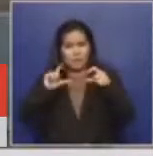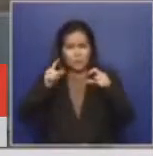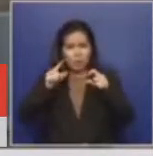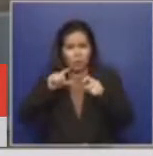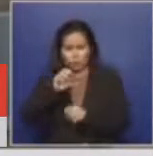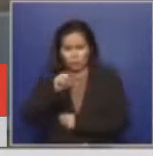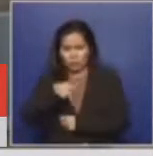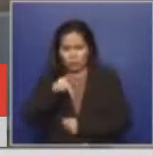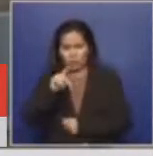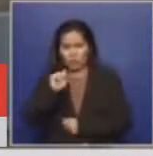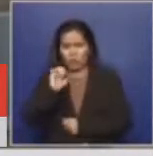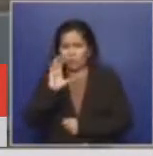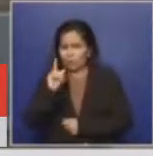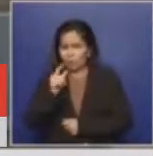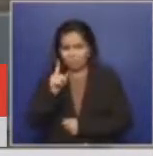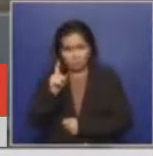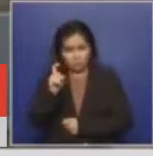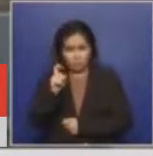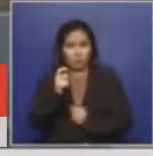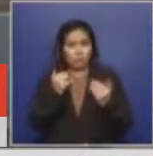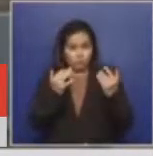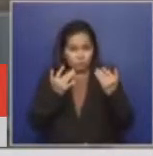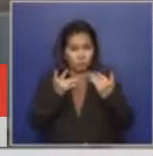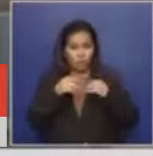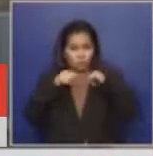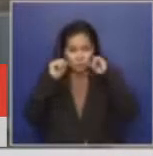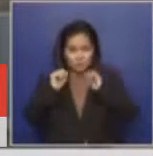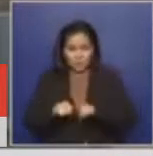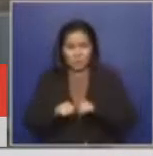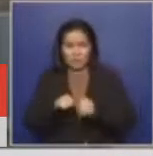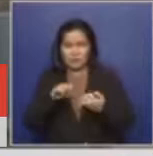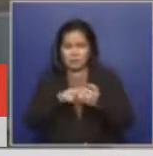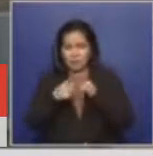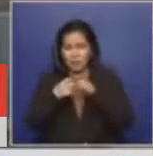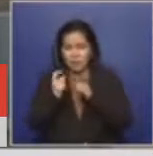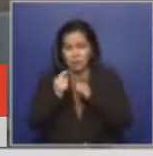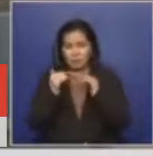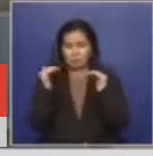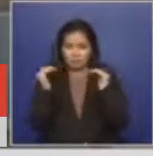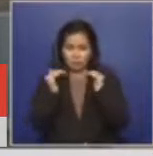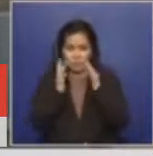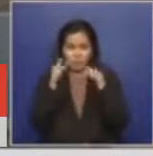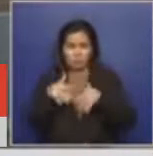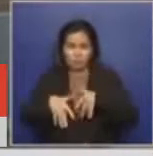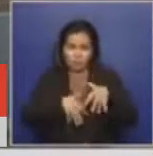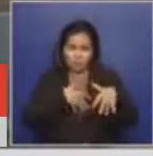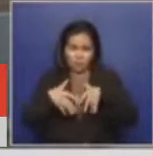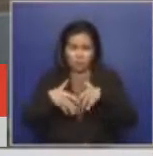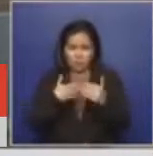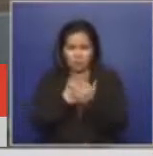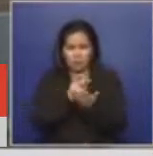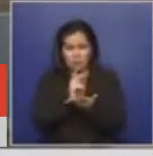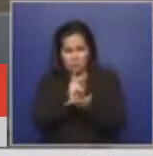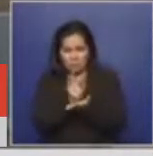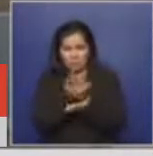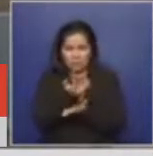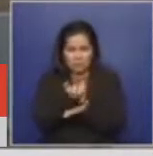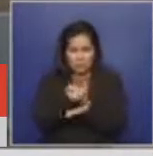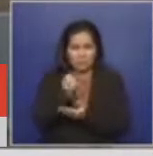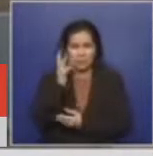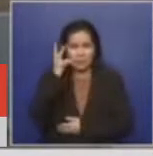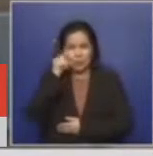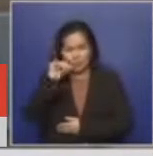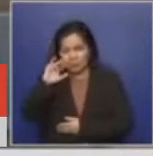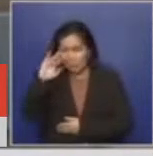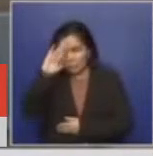องไม่ได้ครับนี่คือความเหลื่อมล้ำอย่างหนึ่งที่พี่น้องประชาชนเขาเป็นหนี้เป็นสินเขาต้องพ่อแม่เขาป่ว